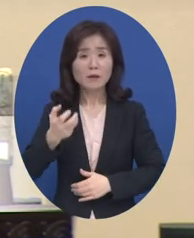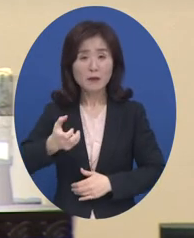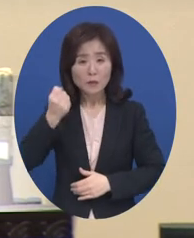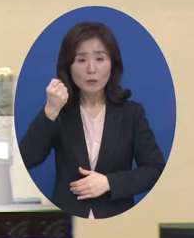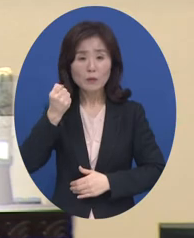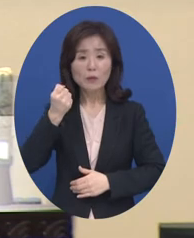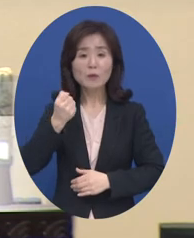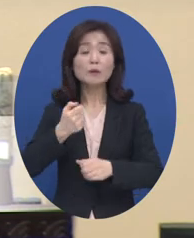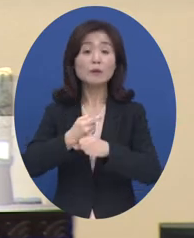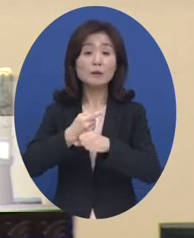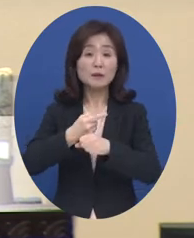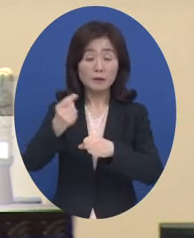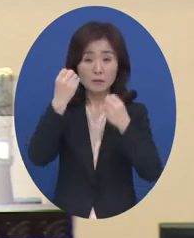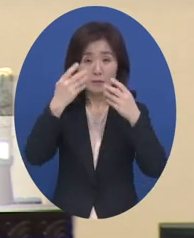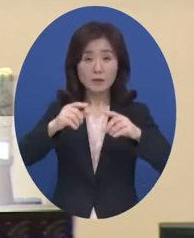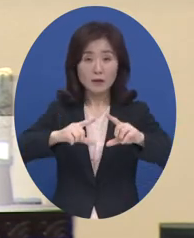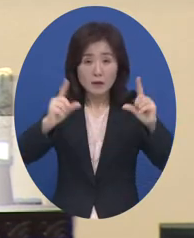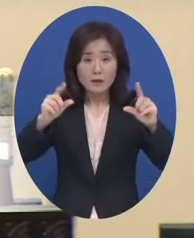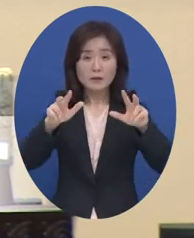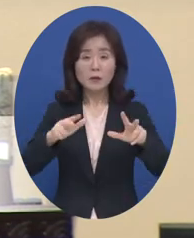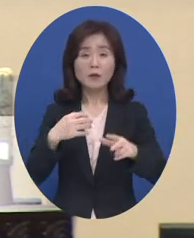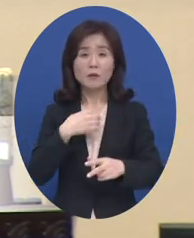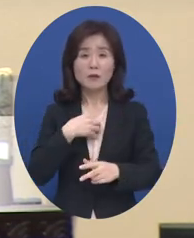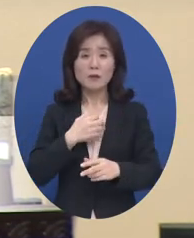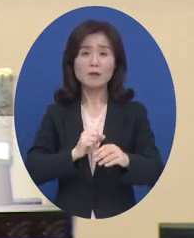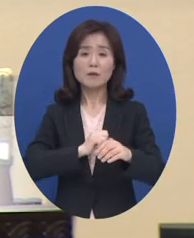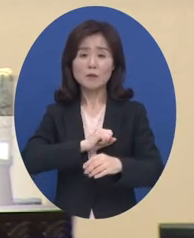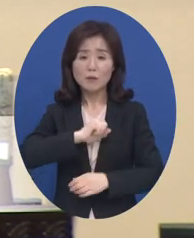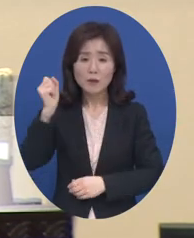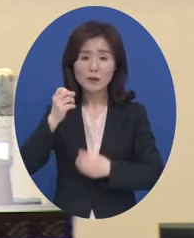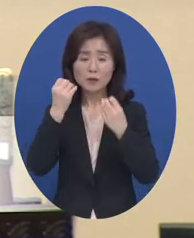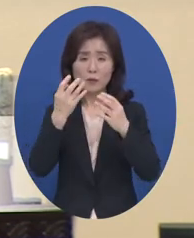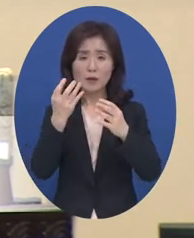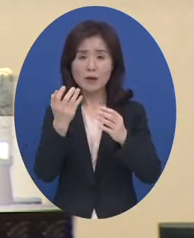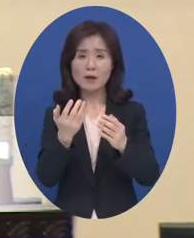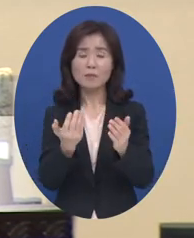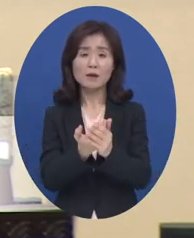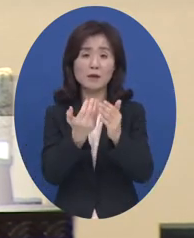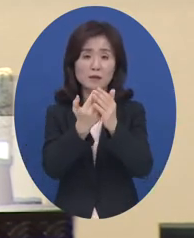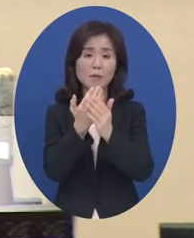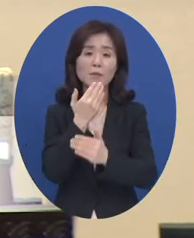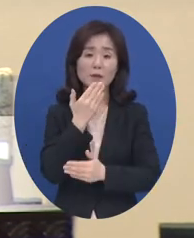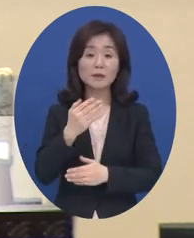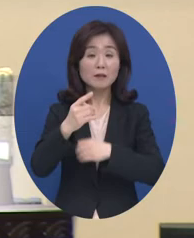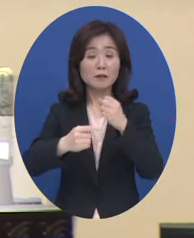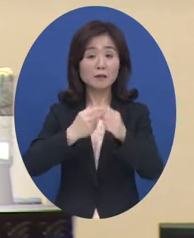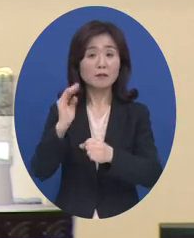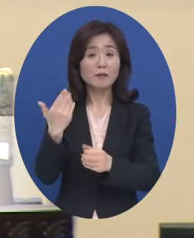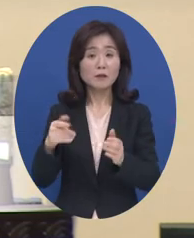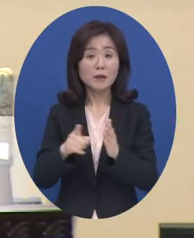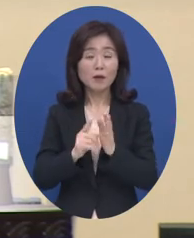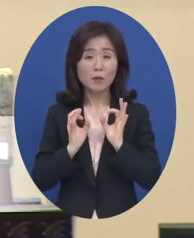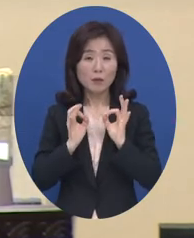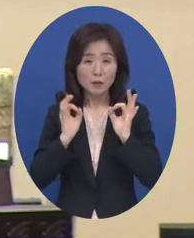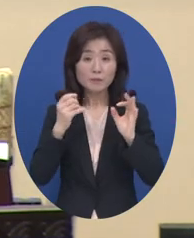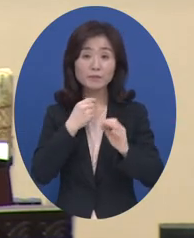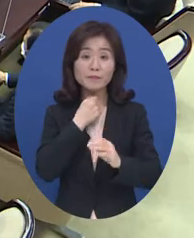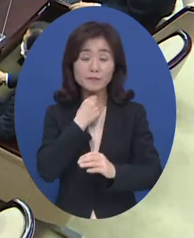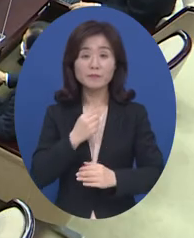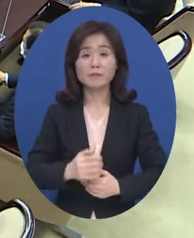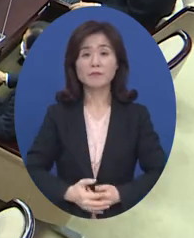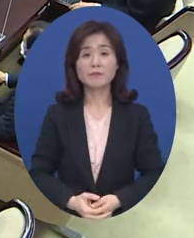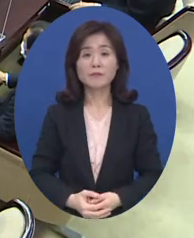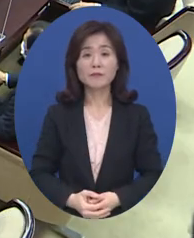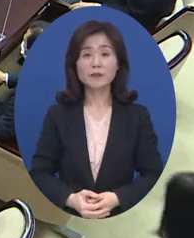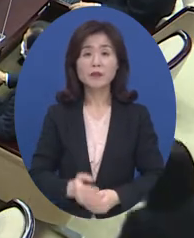다가오는 신충 연하여 는 지금의 위기를 넘어 새롭게 도약하는 한 해가 될 수 있도록 최선을 다하겠습니다